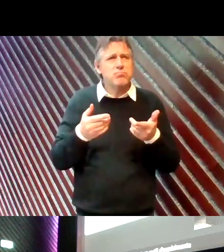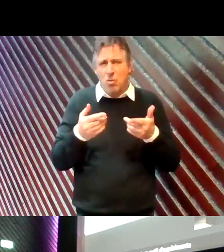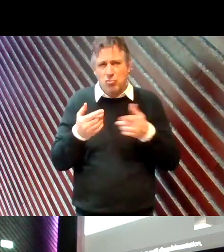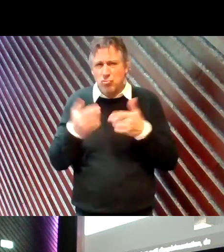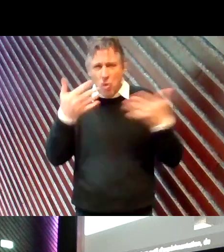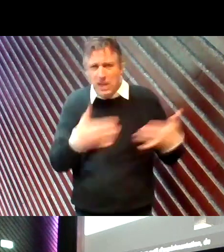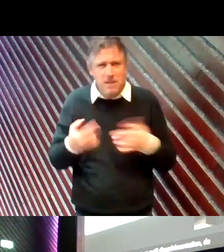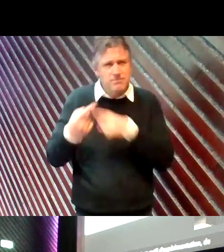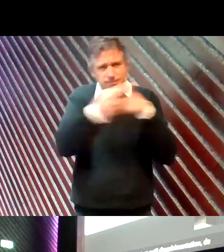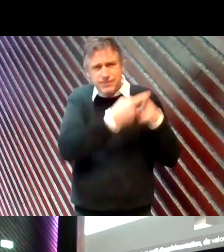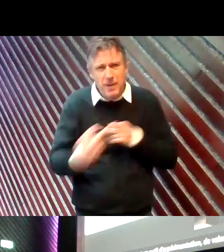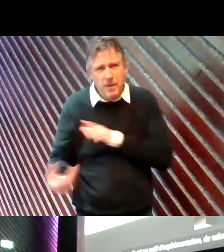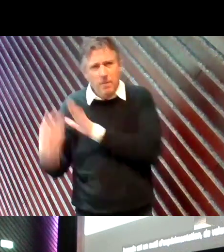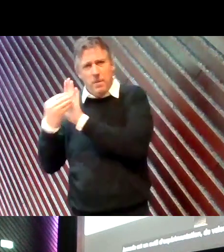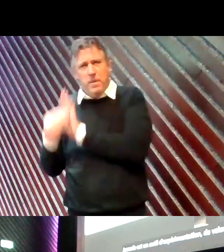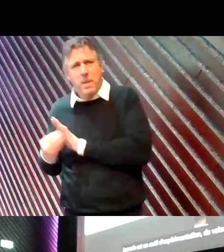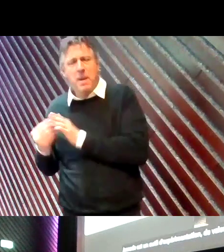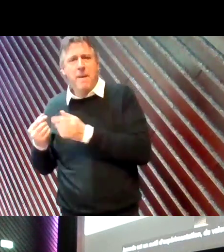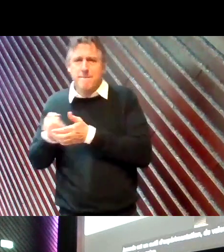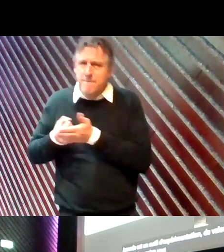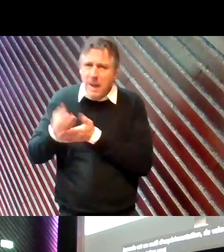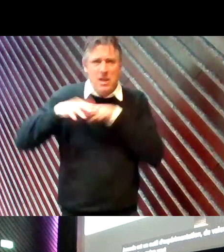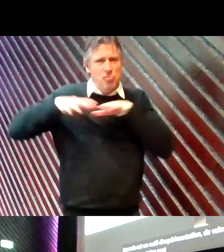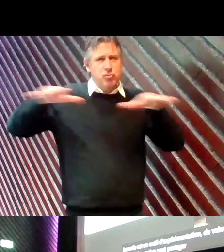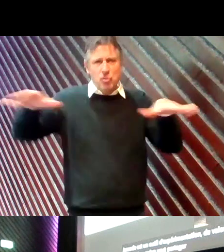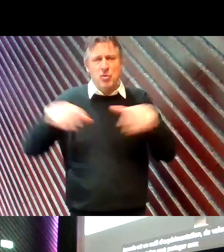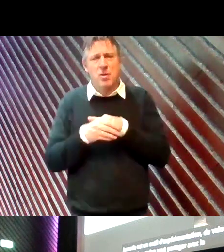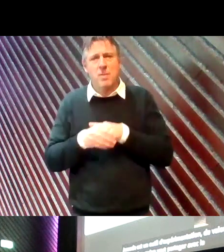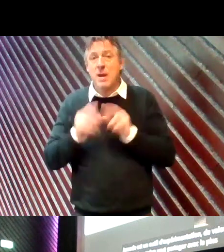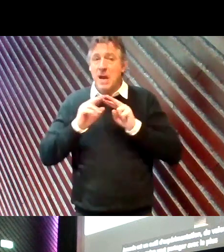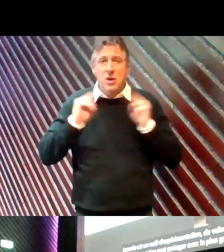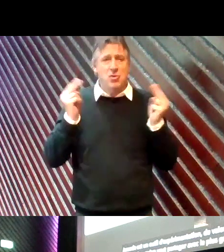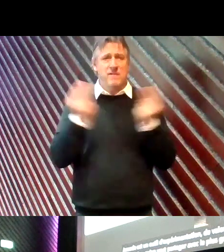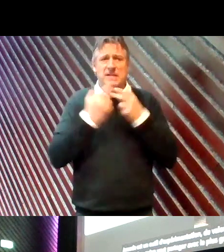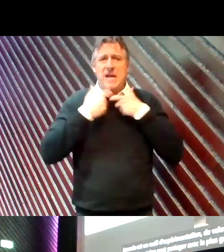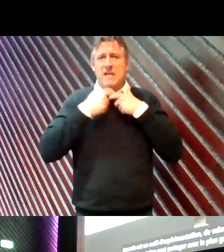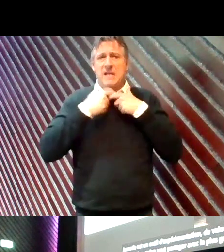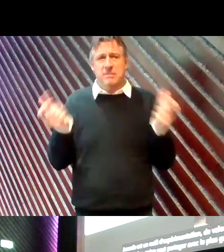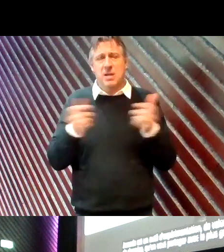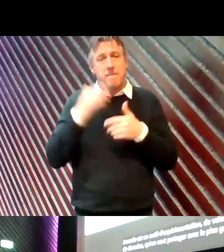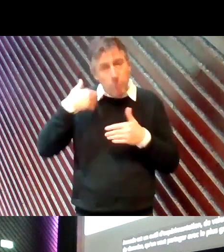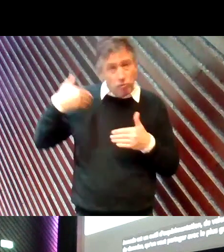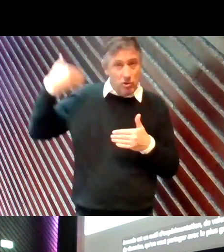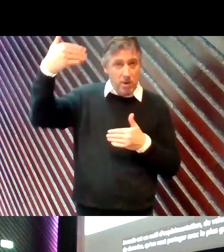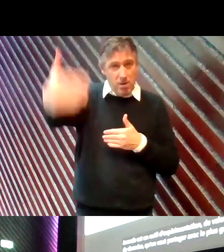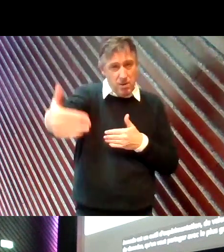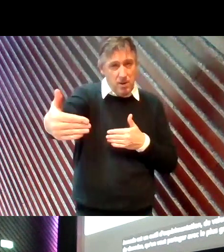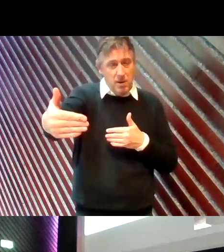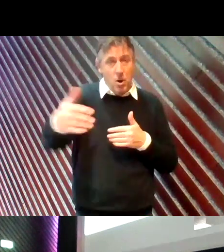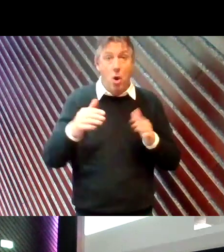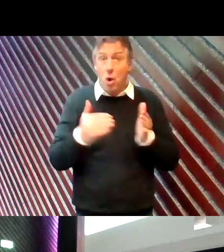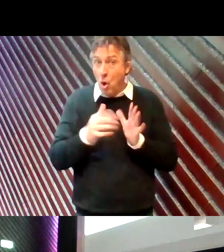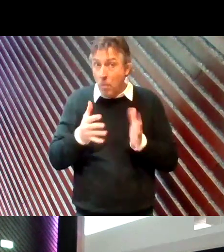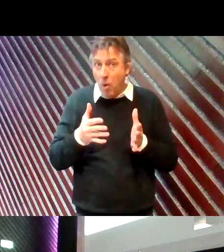partager avec le plus grand nombre autour de'accessibilité universelle et de se dire donc là le prochain pas en fait c'est de réfléchir à comment on rend